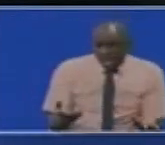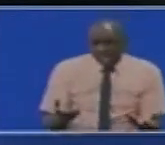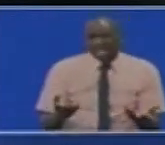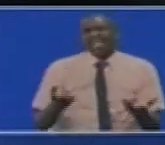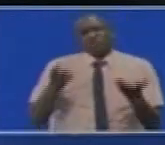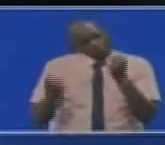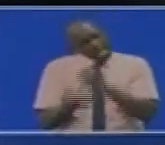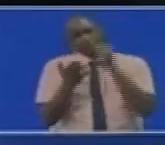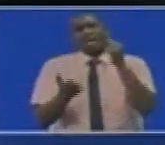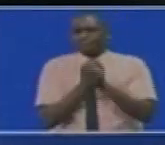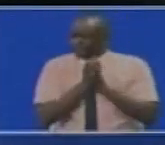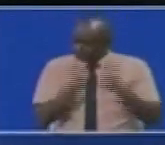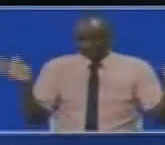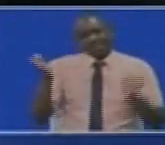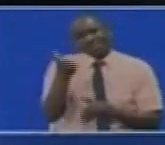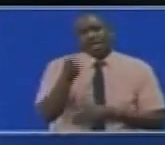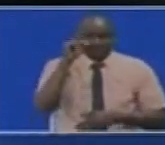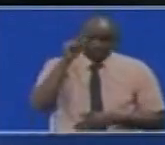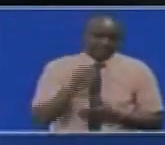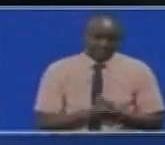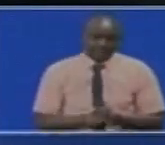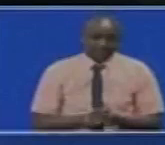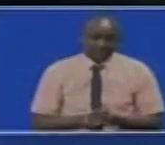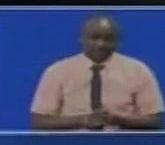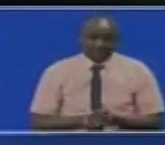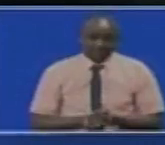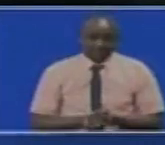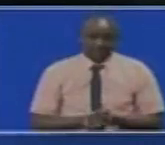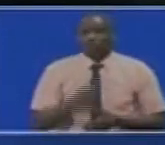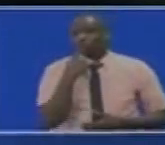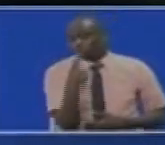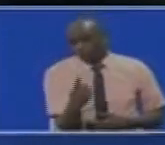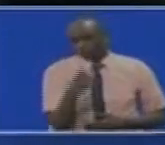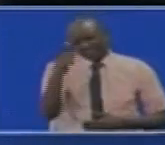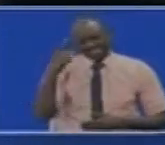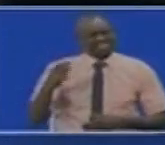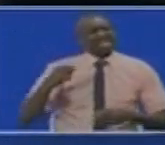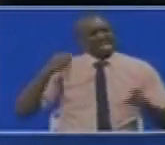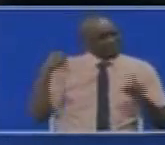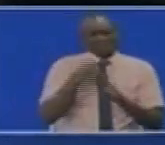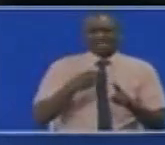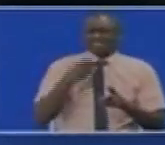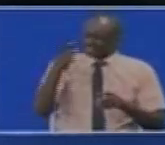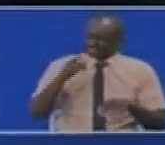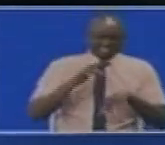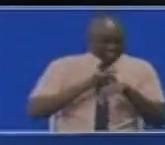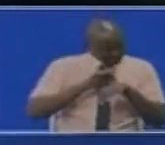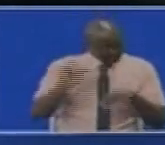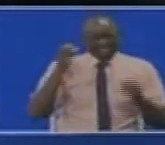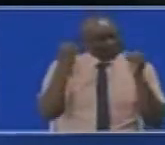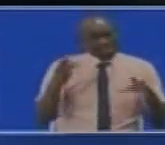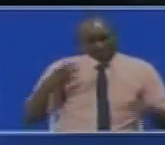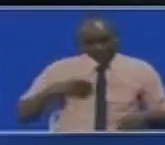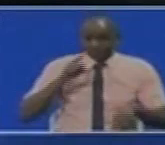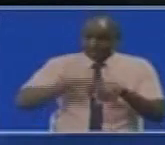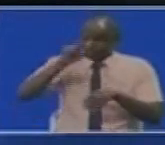zote kusaidia public hapa Mombasa. Kwa hivyo ni pigo kubwa kwa watu wa Mombasa toka alipoanza